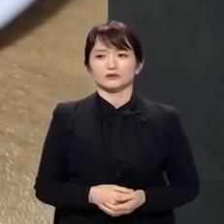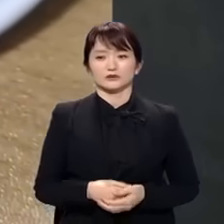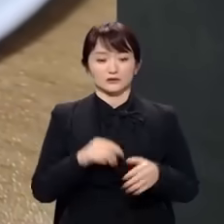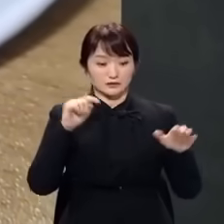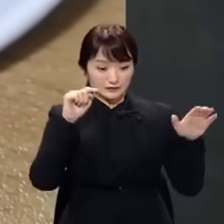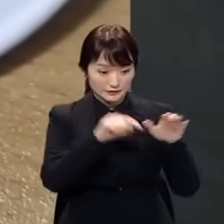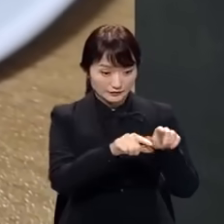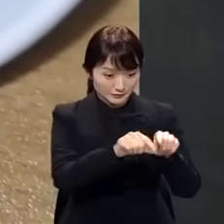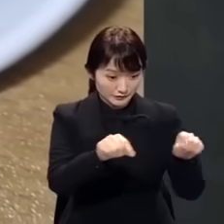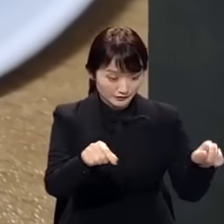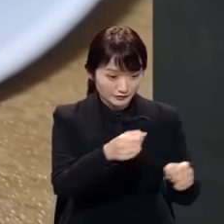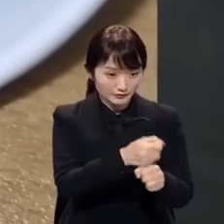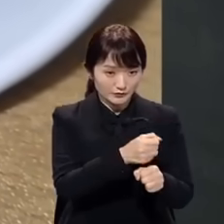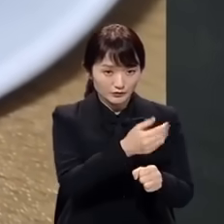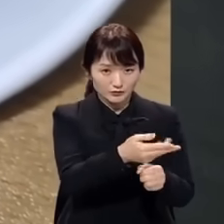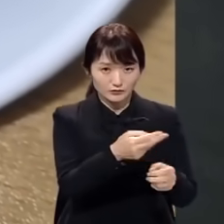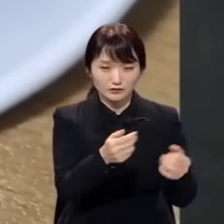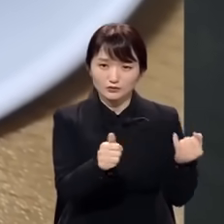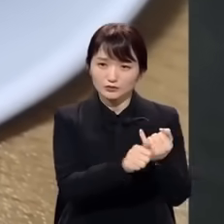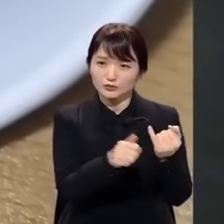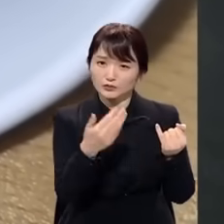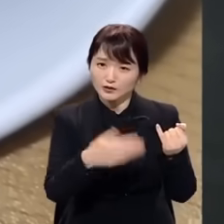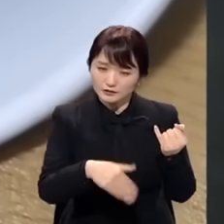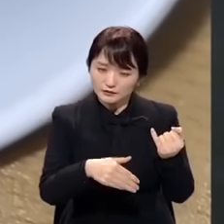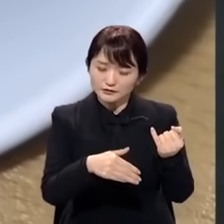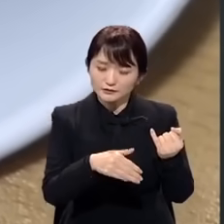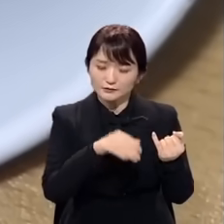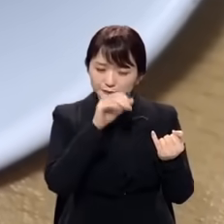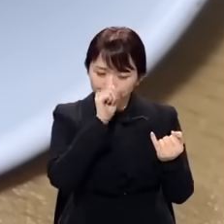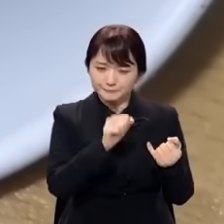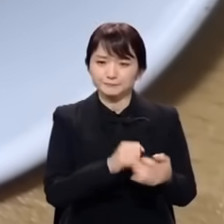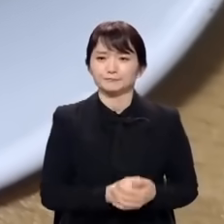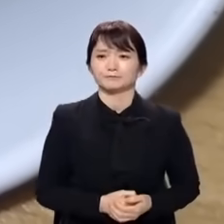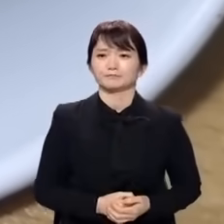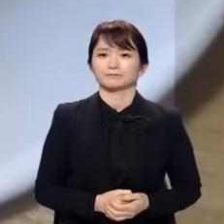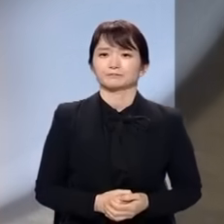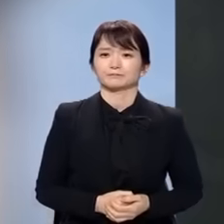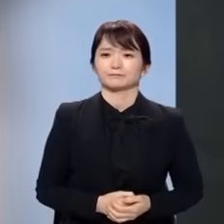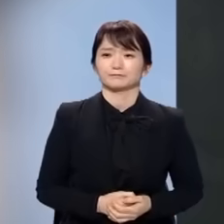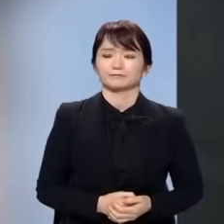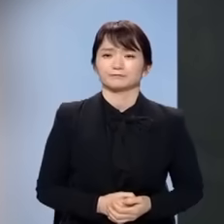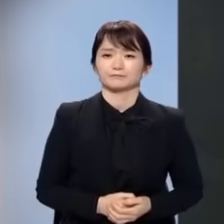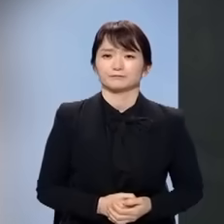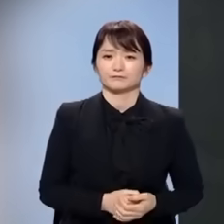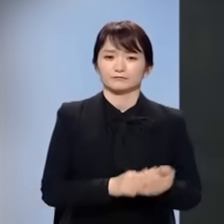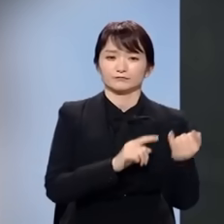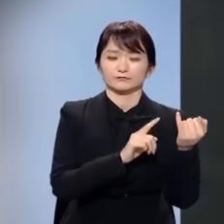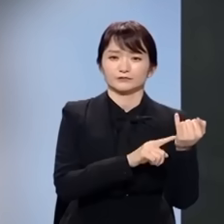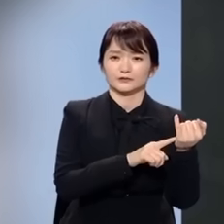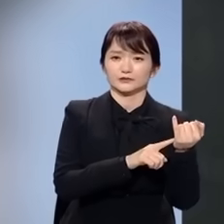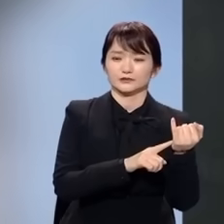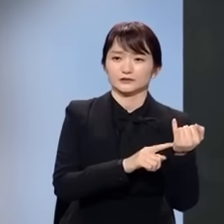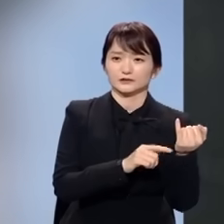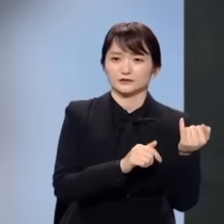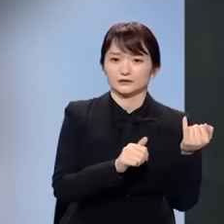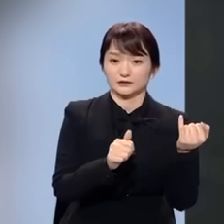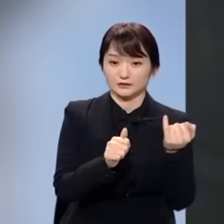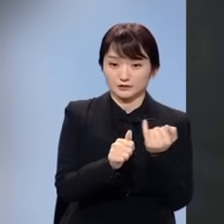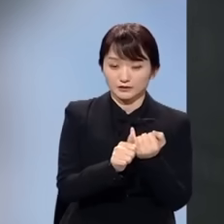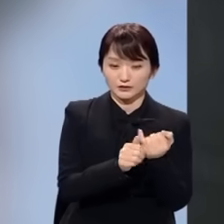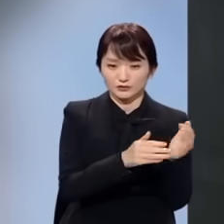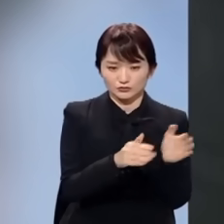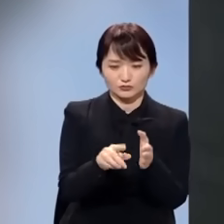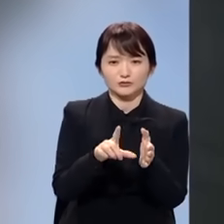합니다. 결혼도 안 했는데도 불구하고. 그래서 이 결혼 준비를 할 때는 제보자분이 굉장히 적극적으로 많이 했다라고 해요. 대출을 받아서